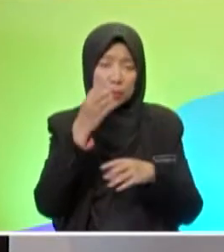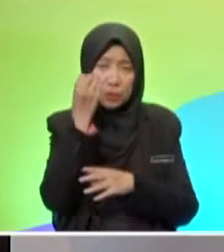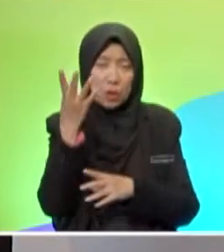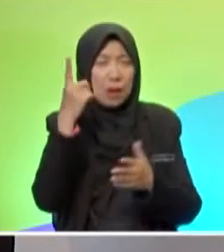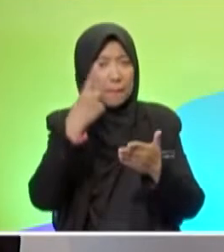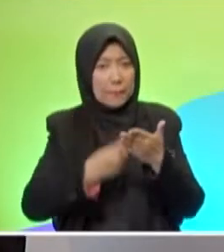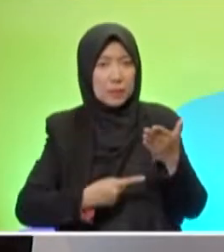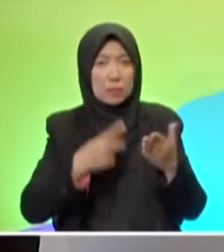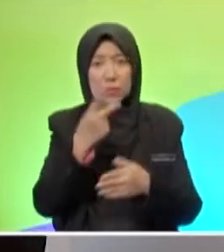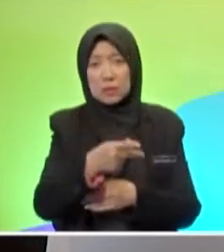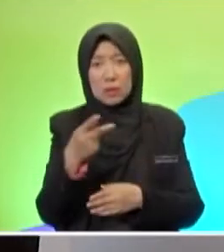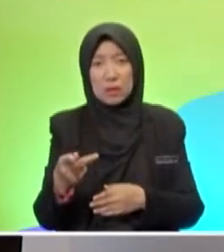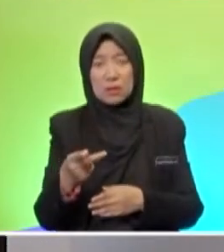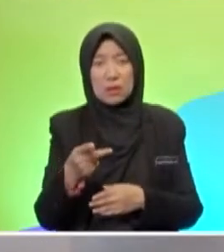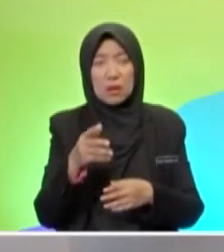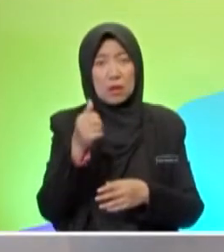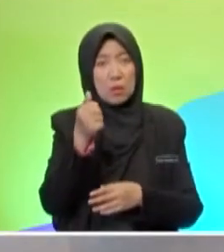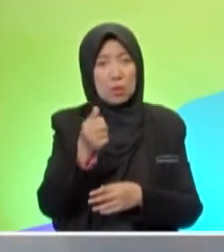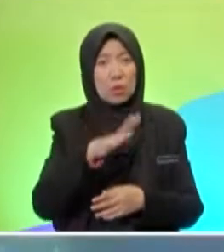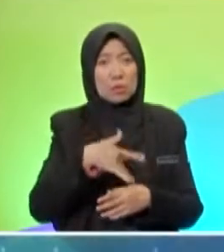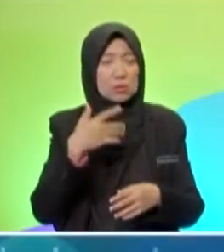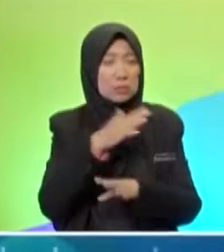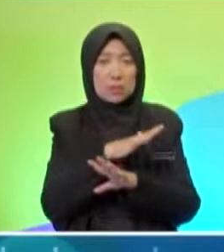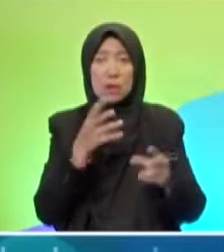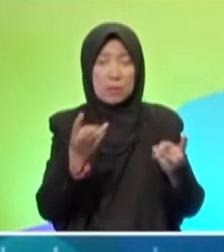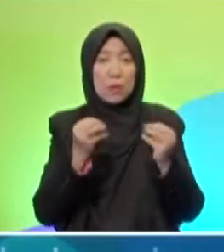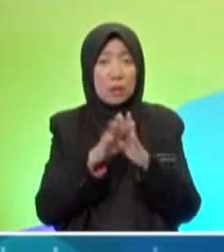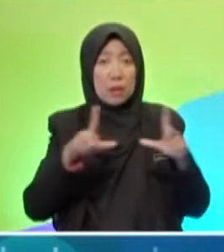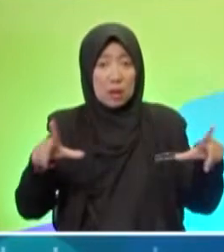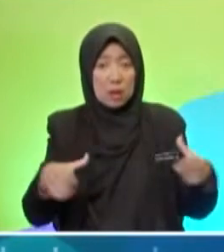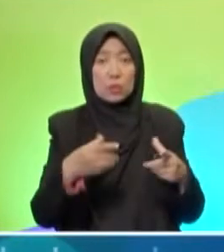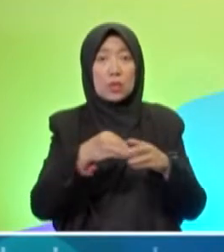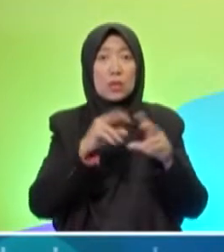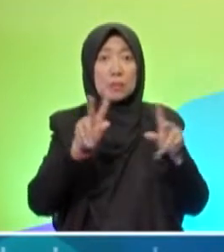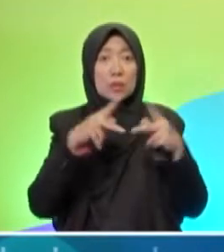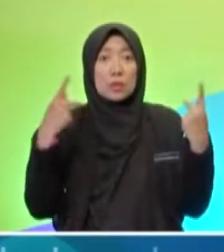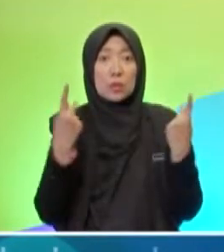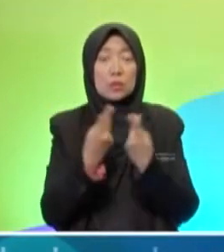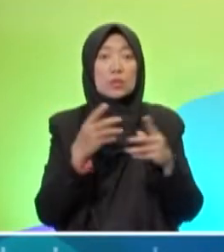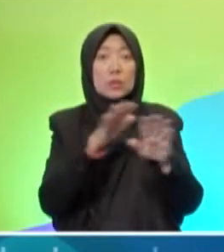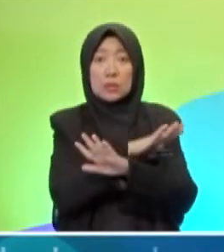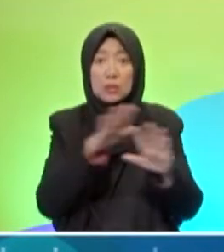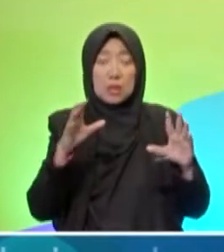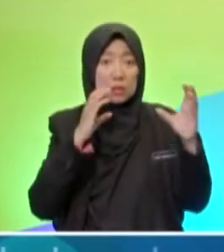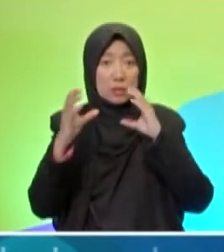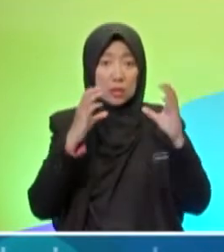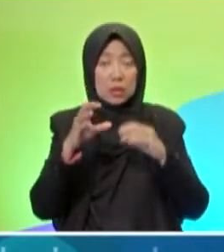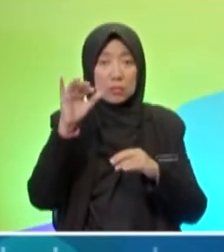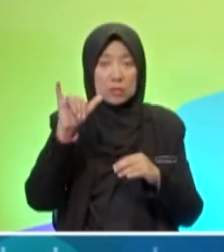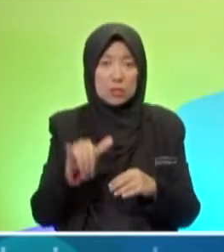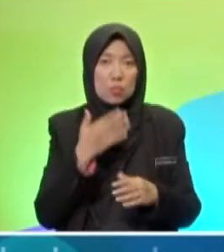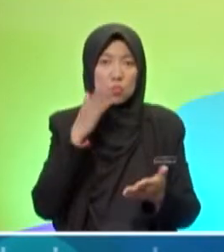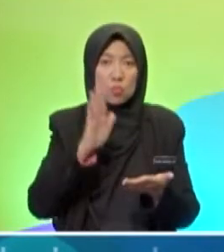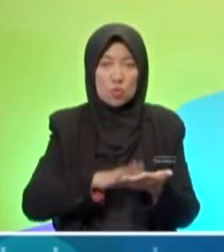awakna pelaku penyerangan dalam keluarga ke Sebenarnya saya katakan tidak pada percakapan yang kasar dan